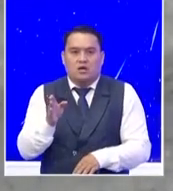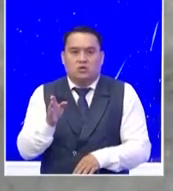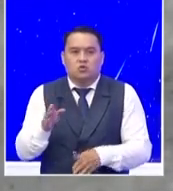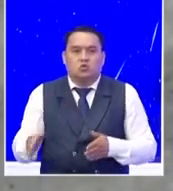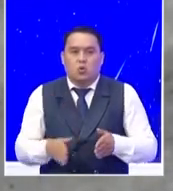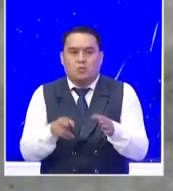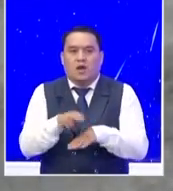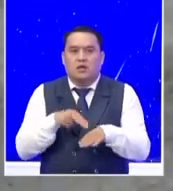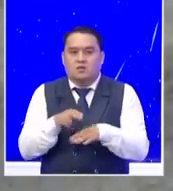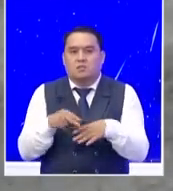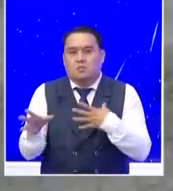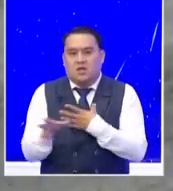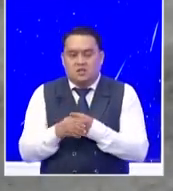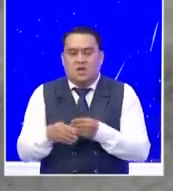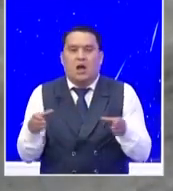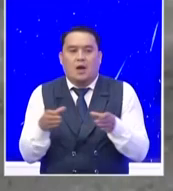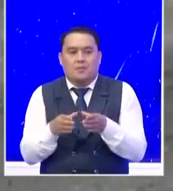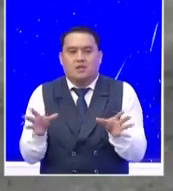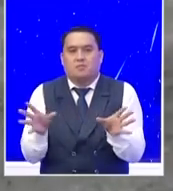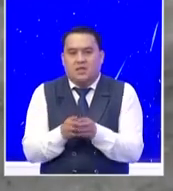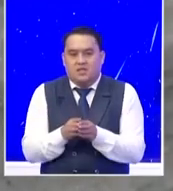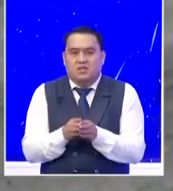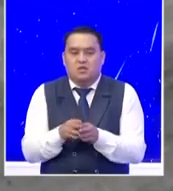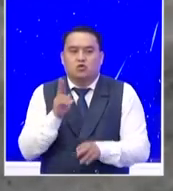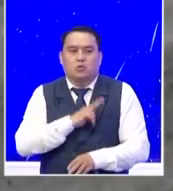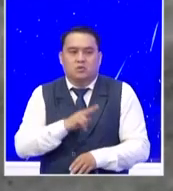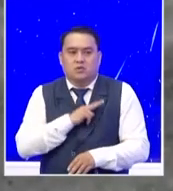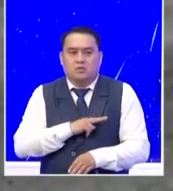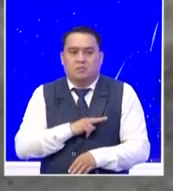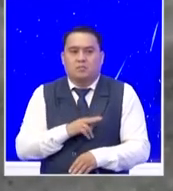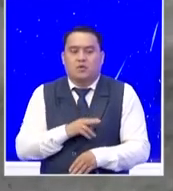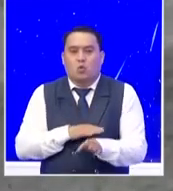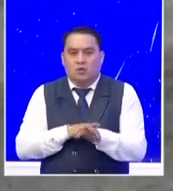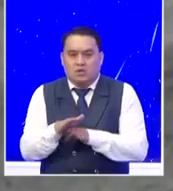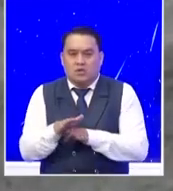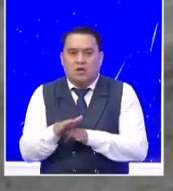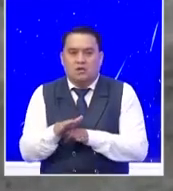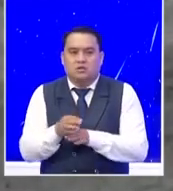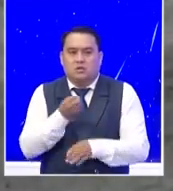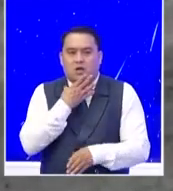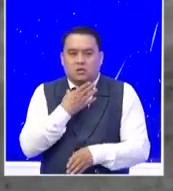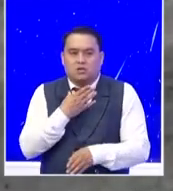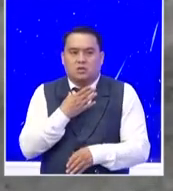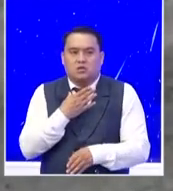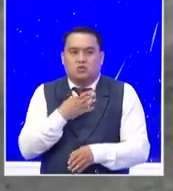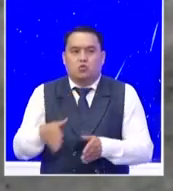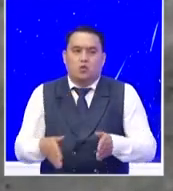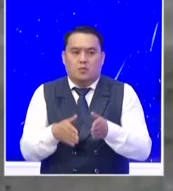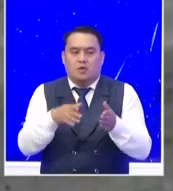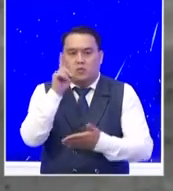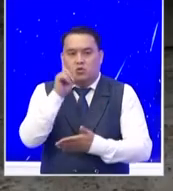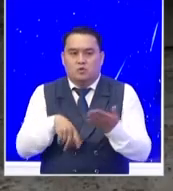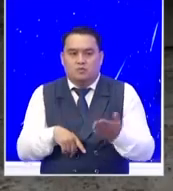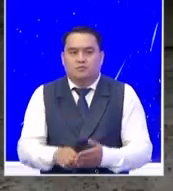көлік полициясымен, мердігермен, бізбен бірігіп отырып, жұмысты барымыз атқарсақ, жақсы жолмен жүреміз деп